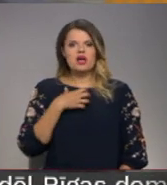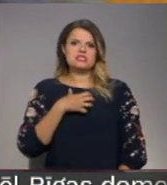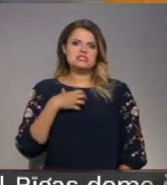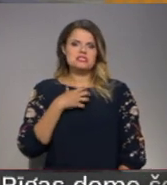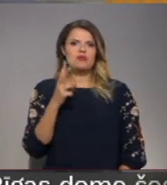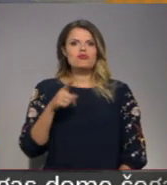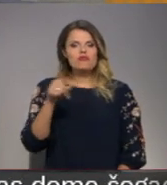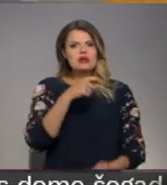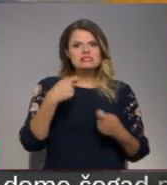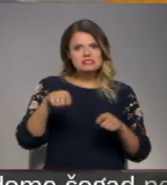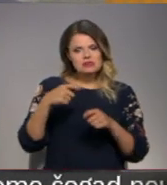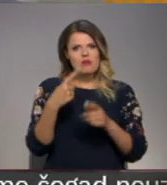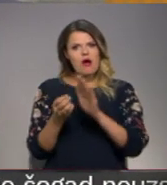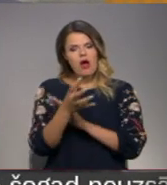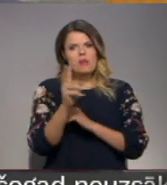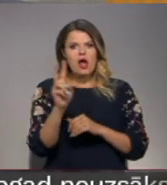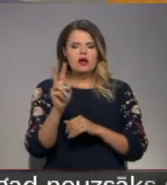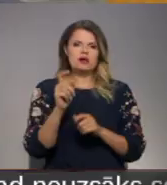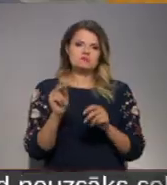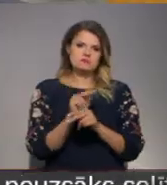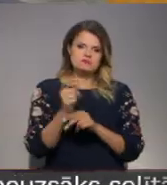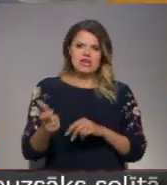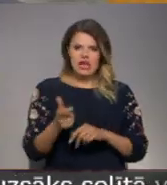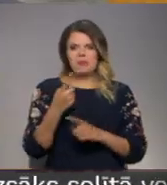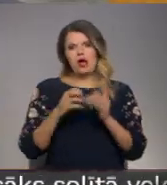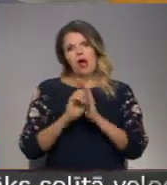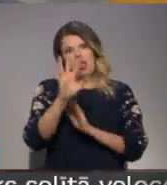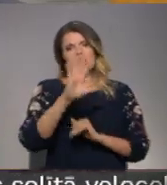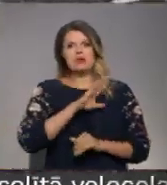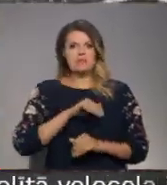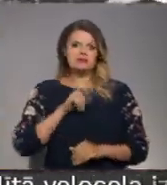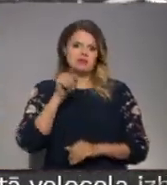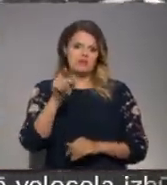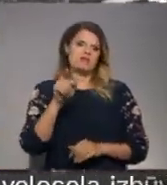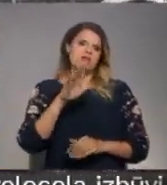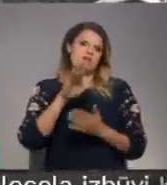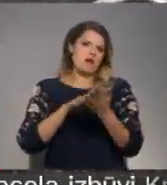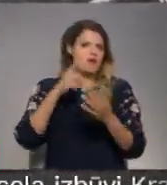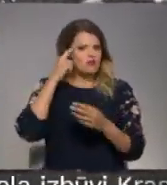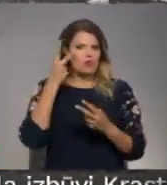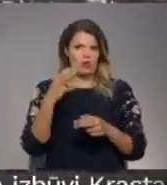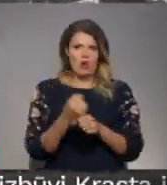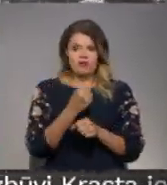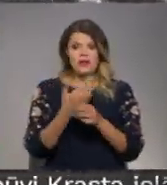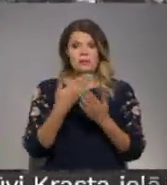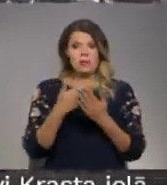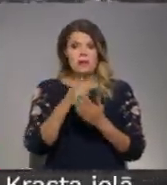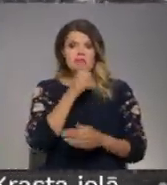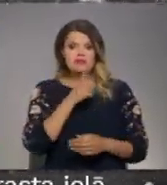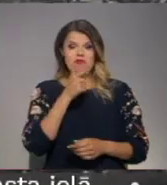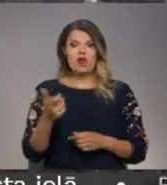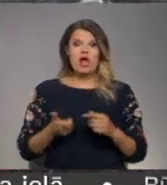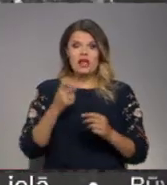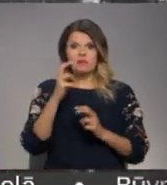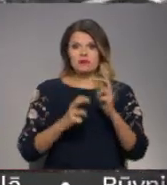tiem, kas tirgo, caur tiem, kas montē šīs riepas un tur vajadzētu nodot. Atšķībā no Igaunijas, kur riepu pārstrādes